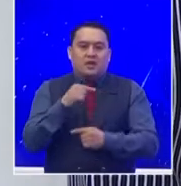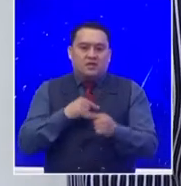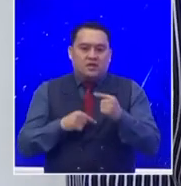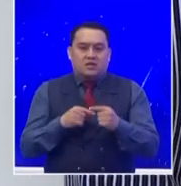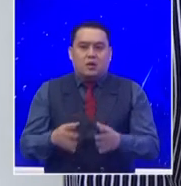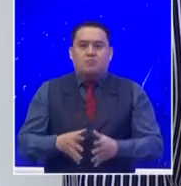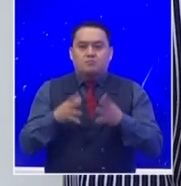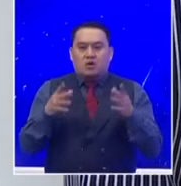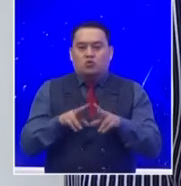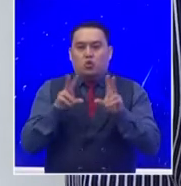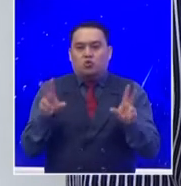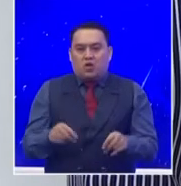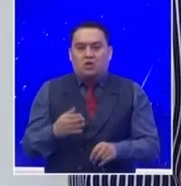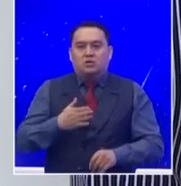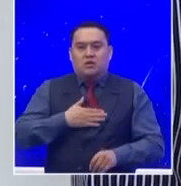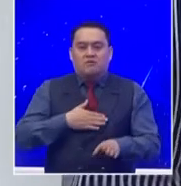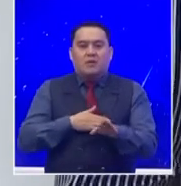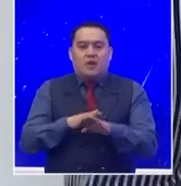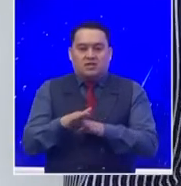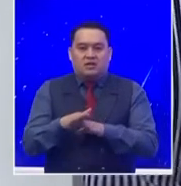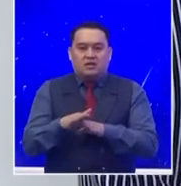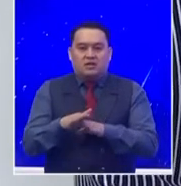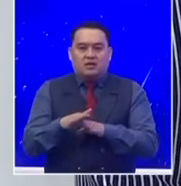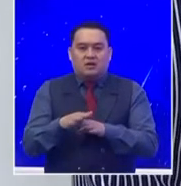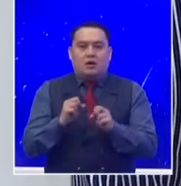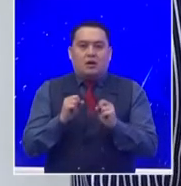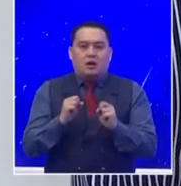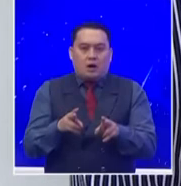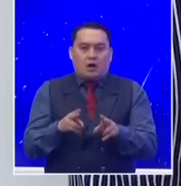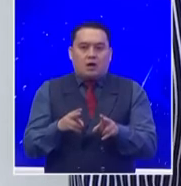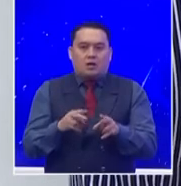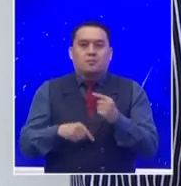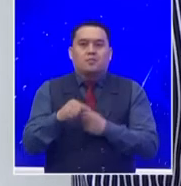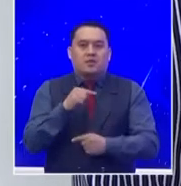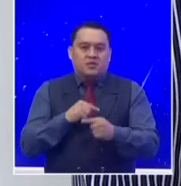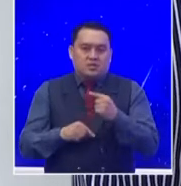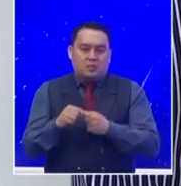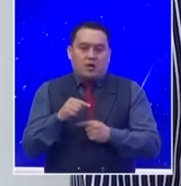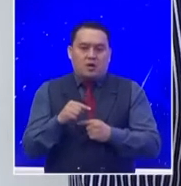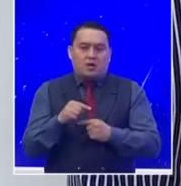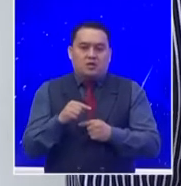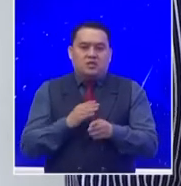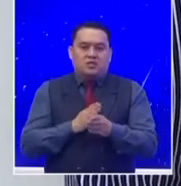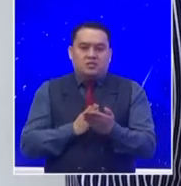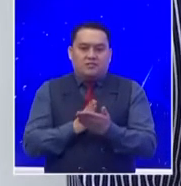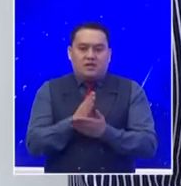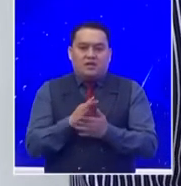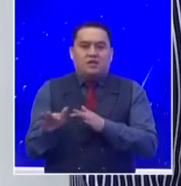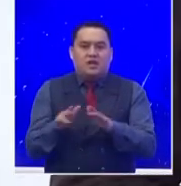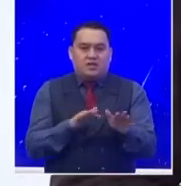это большой шанс для нас как реализоваться как предпринимателям по сфере своей